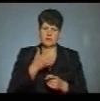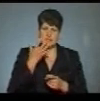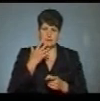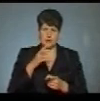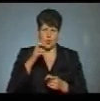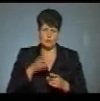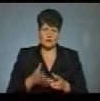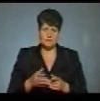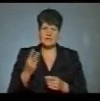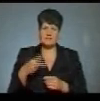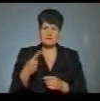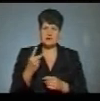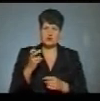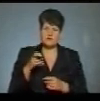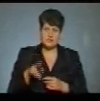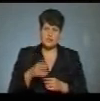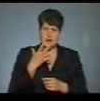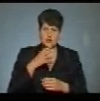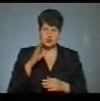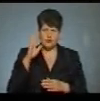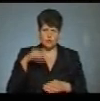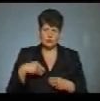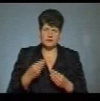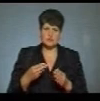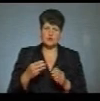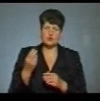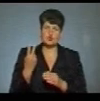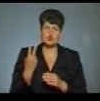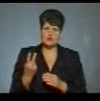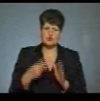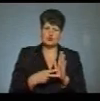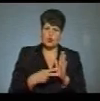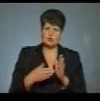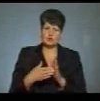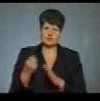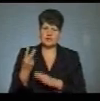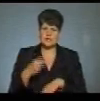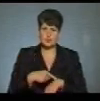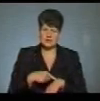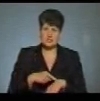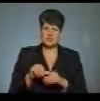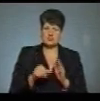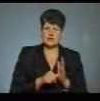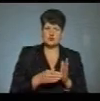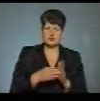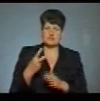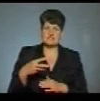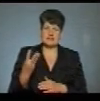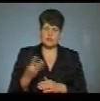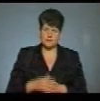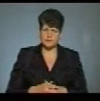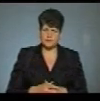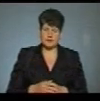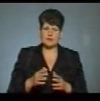словами, 21 квітня гарячу воду подаватимуть з 7 до 12 години та з 16 до 23. Нагадаю, у